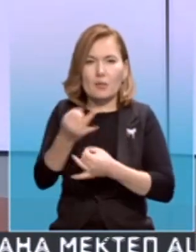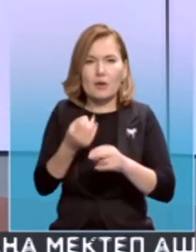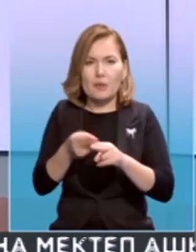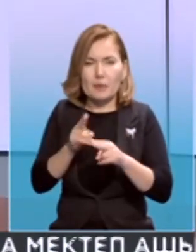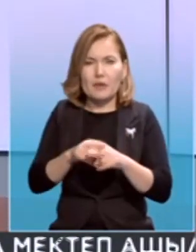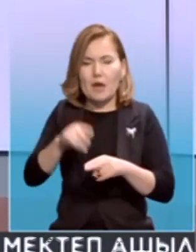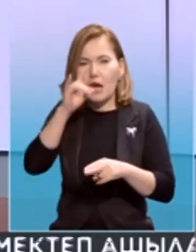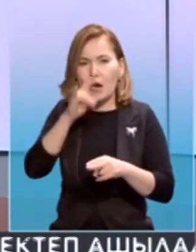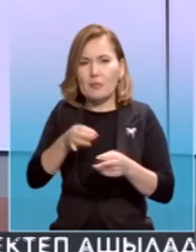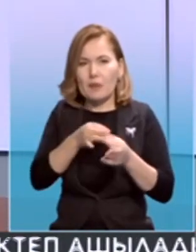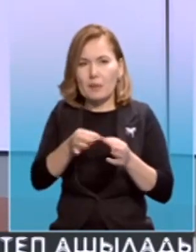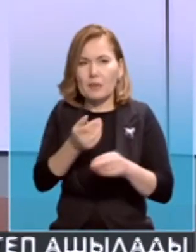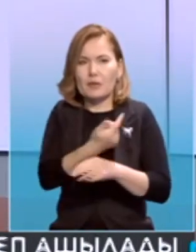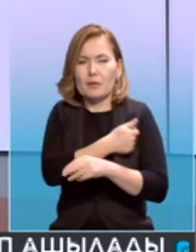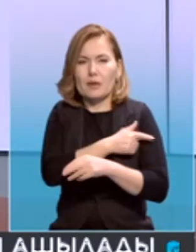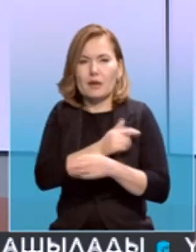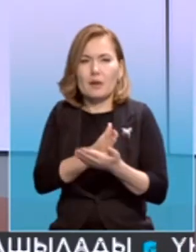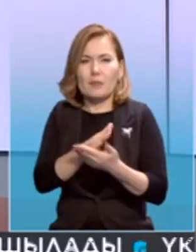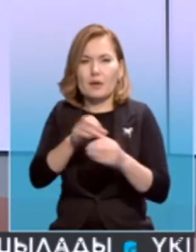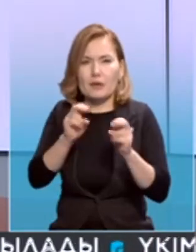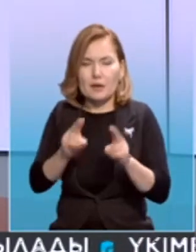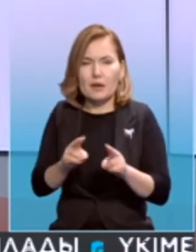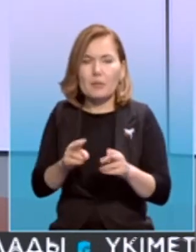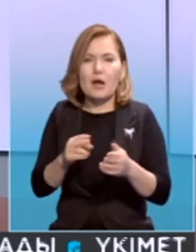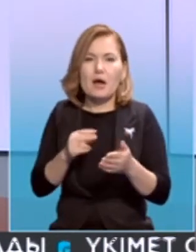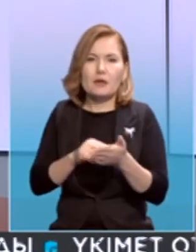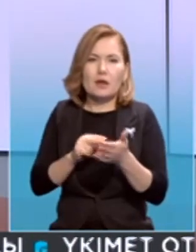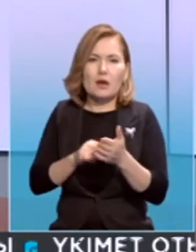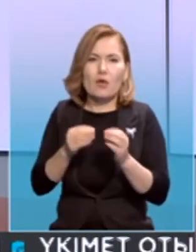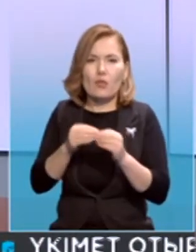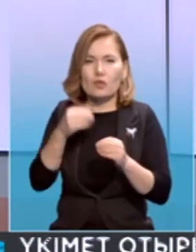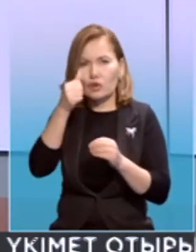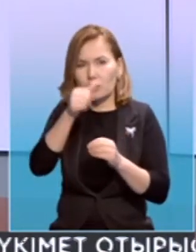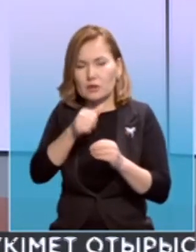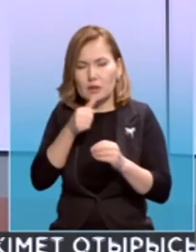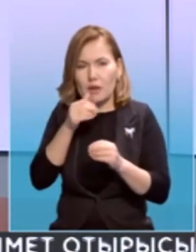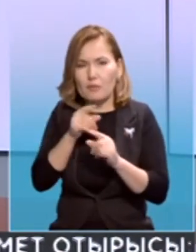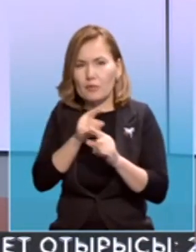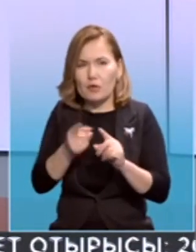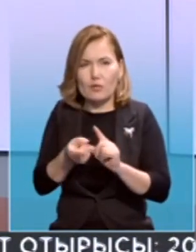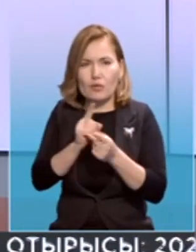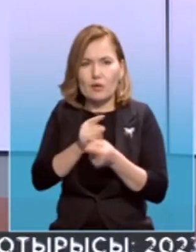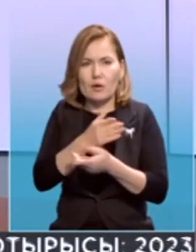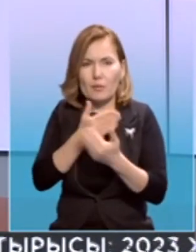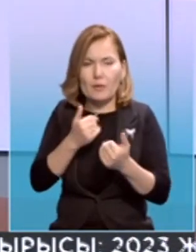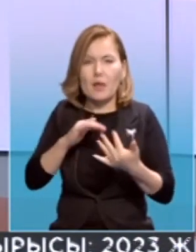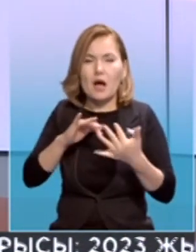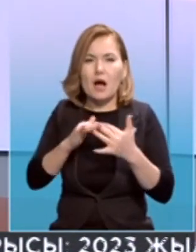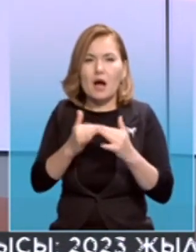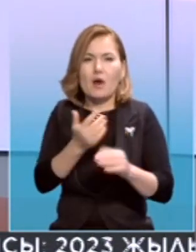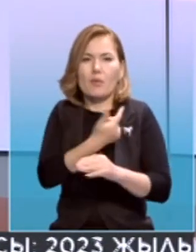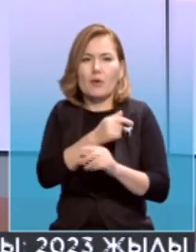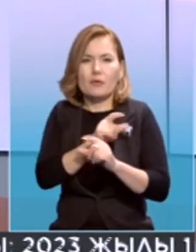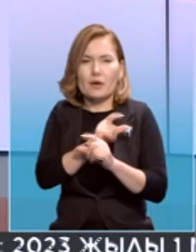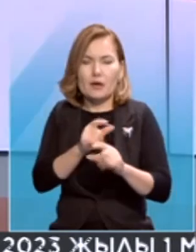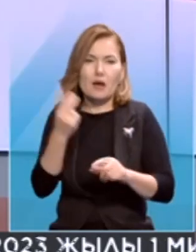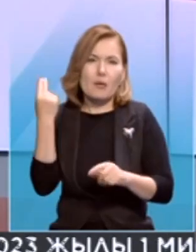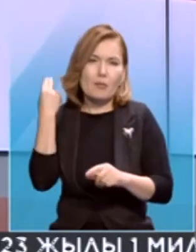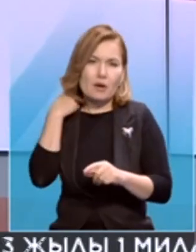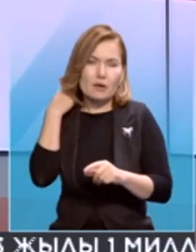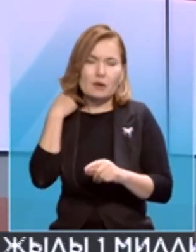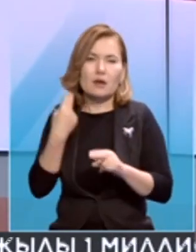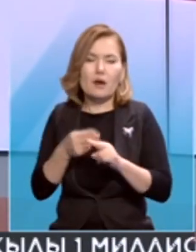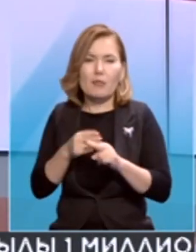Себебі елімізде кейбір медициналық қызметтердің тарифі 10 жылдан бері өзгермеген. Ал емхана мен ауруханалардың кредиторлық берешегін тексеру